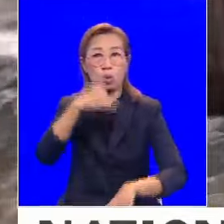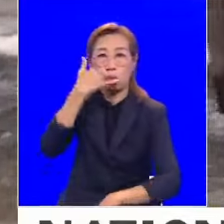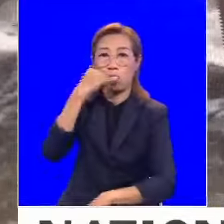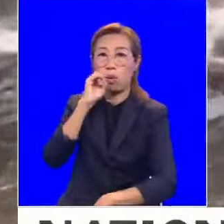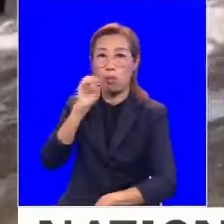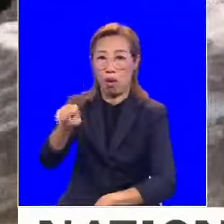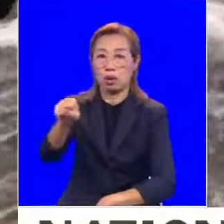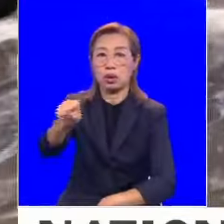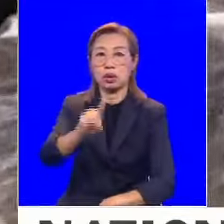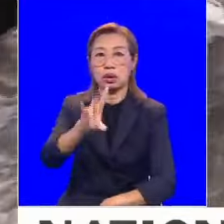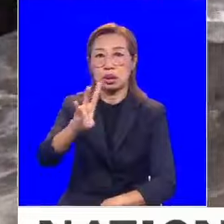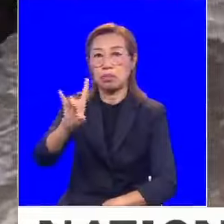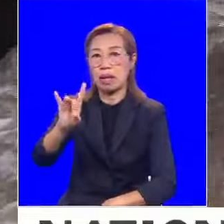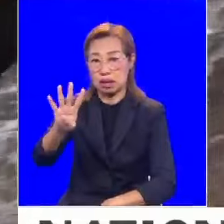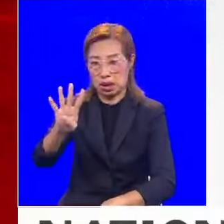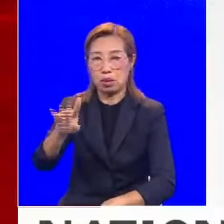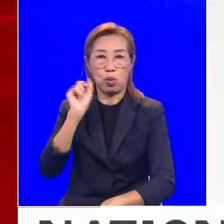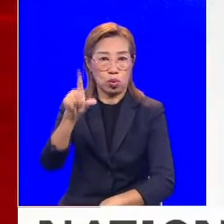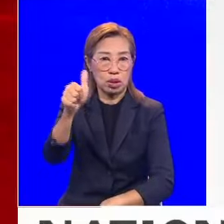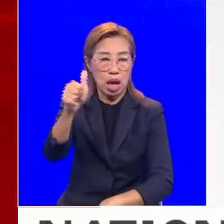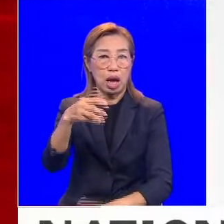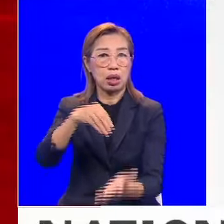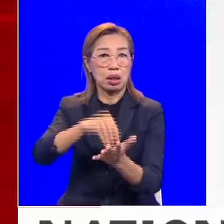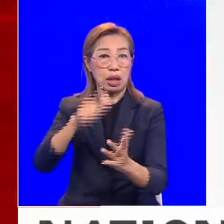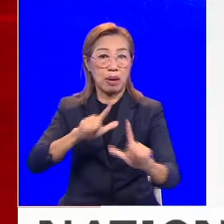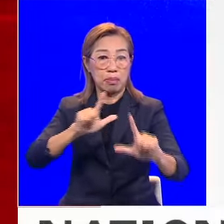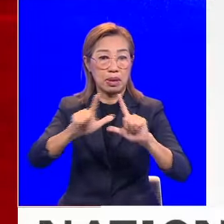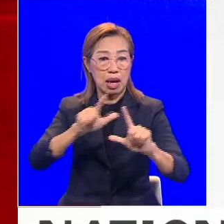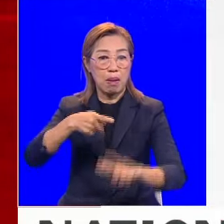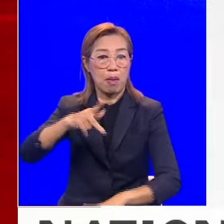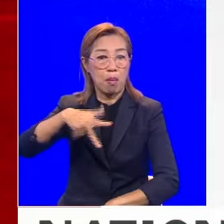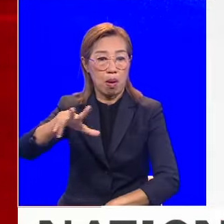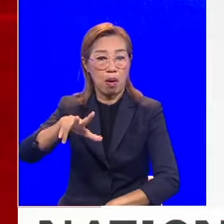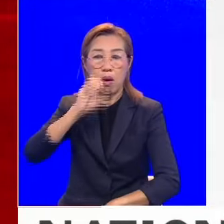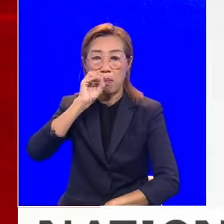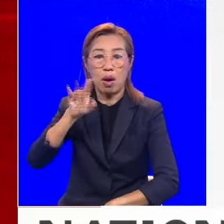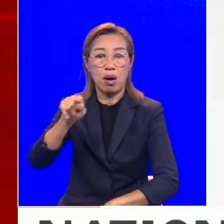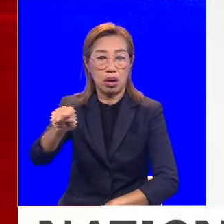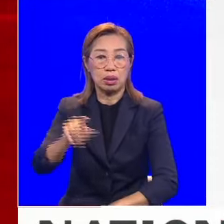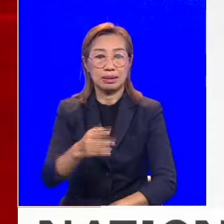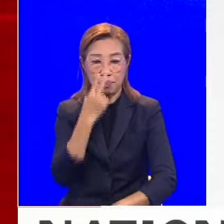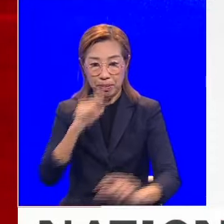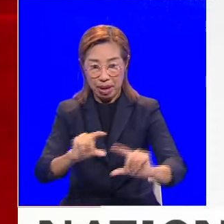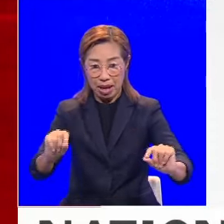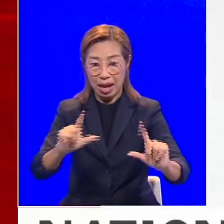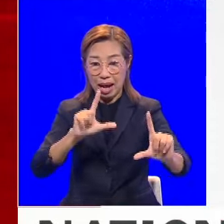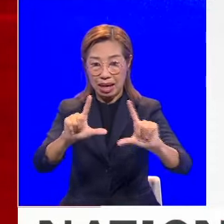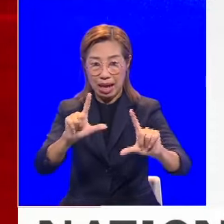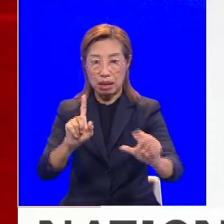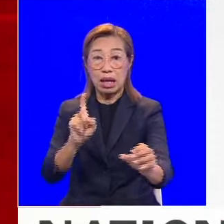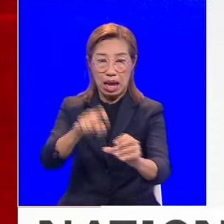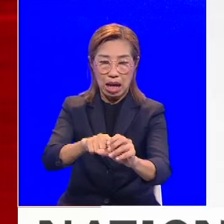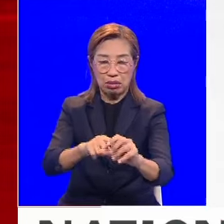1,260หรือเป็นแอปพลิเคชัน LINEก็ได้ครับปพรับแจ้งเหตุ 1784นี้เป็น LINEนะครับก็เพิ่มเพื่อนกันแล้วก็แจ้งไป